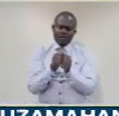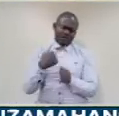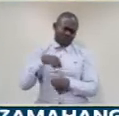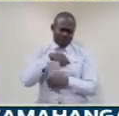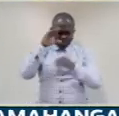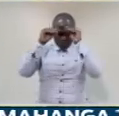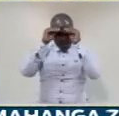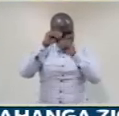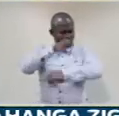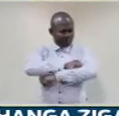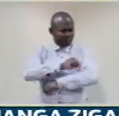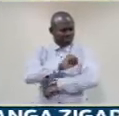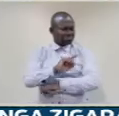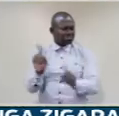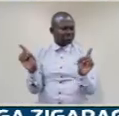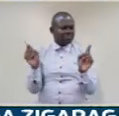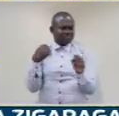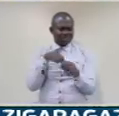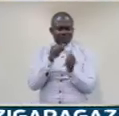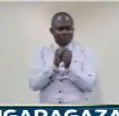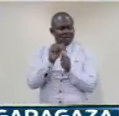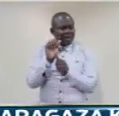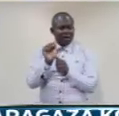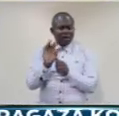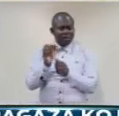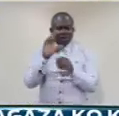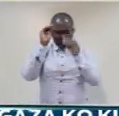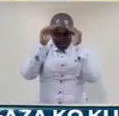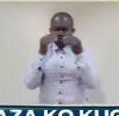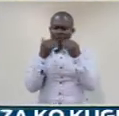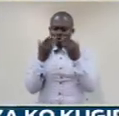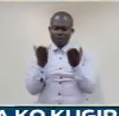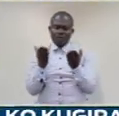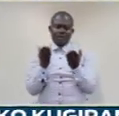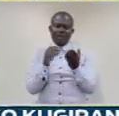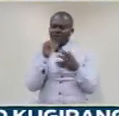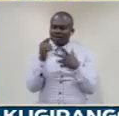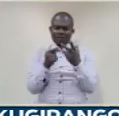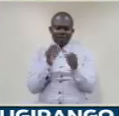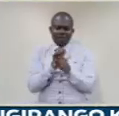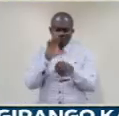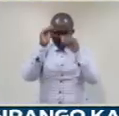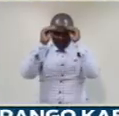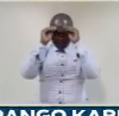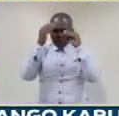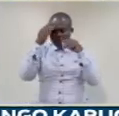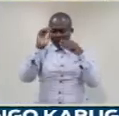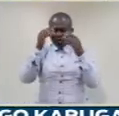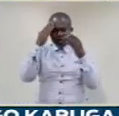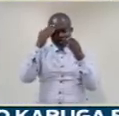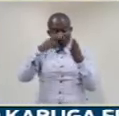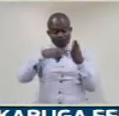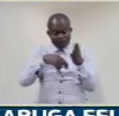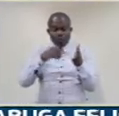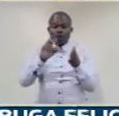amashuri yakanjye n'akabuga ntitwize nta mashuri twize no kugira ngo menye kwandika cyangwa akabuga menye